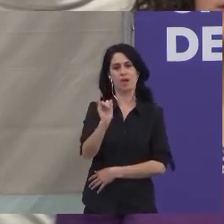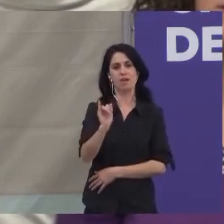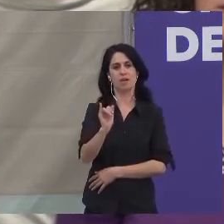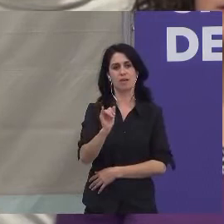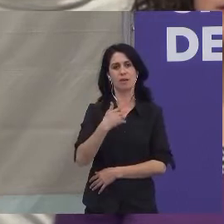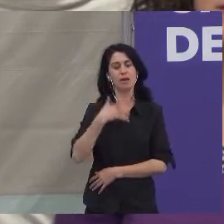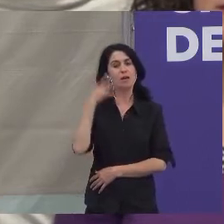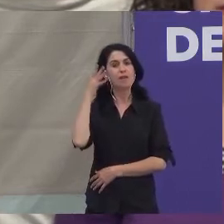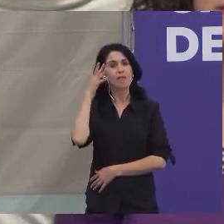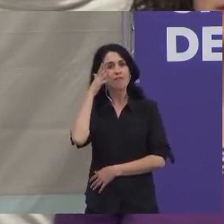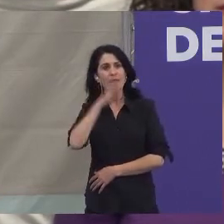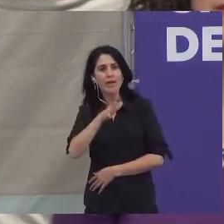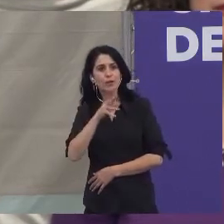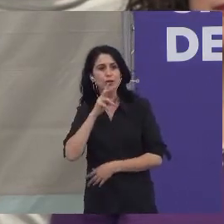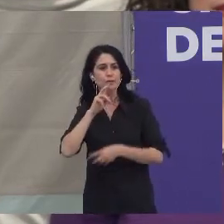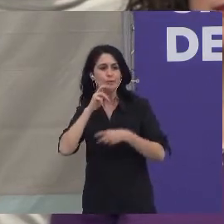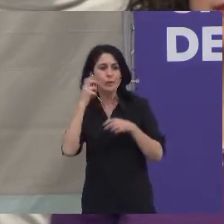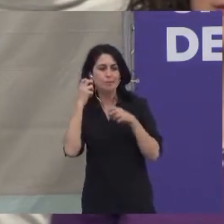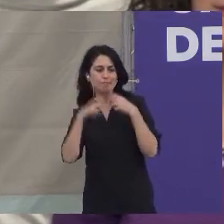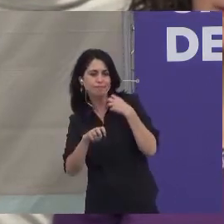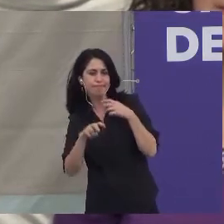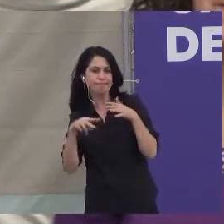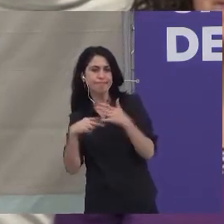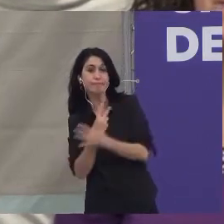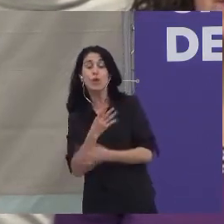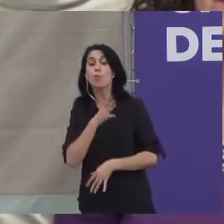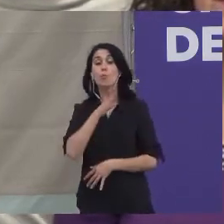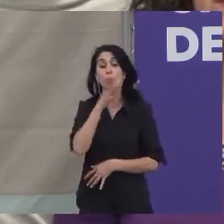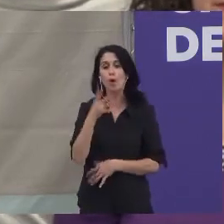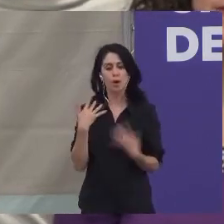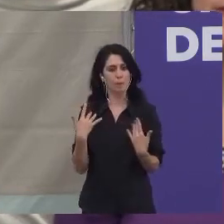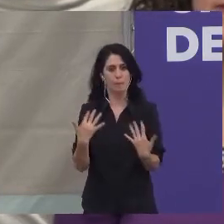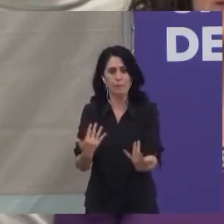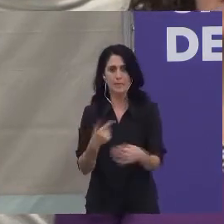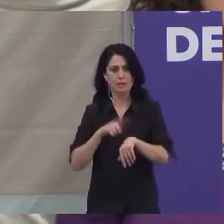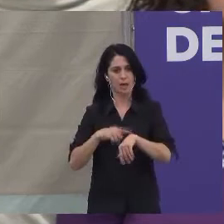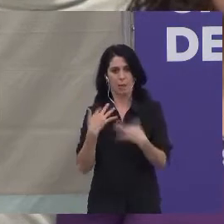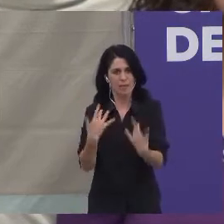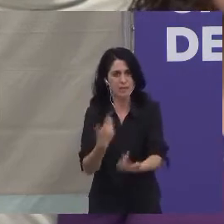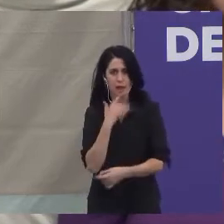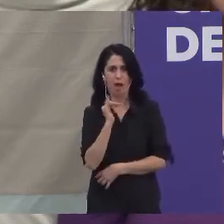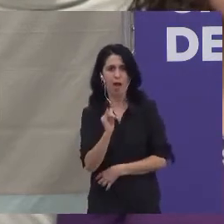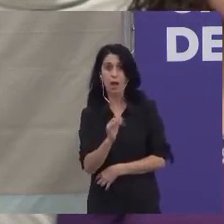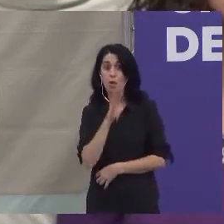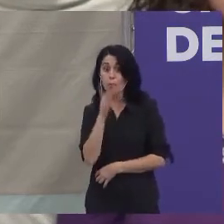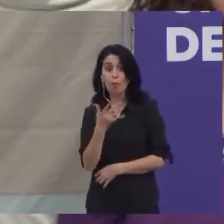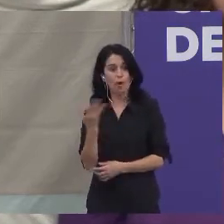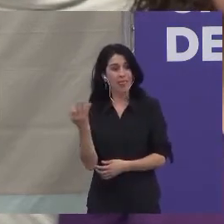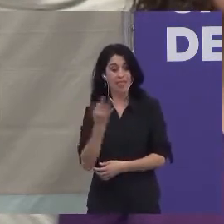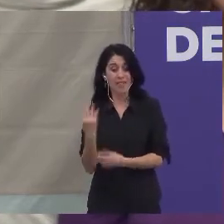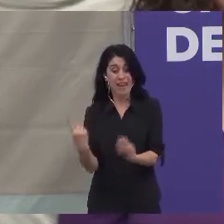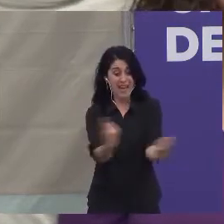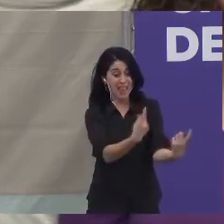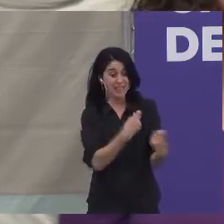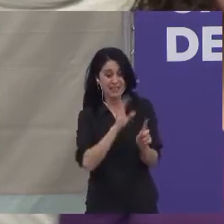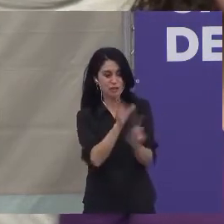Errors, errades, pròpies de les presses, de la imperiosa necessitat de resoldre les necessitats de la